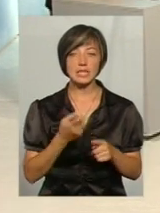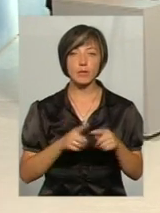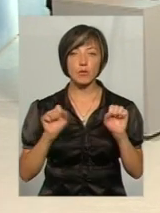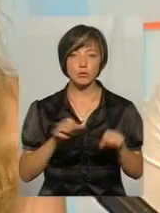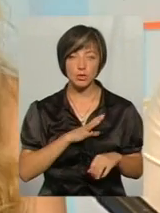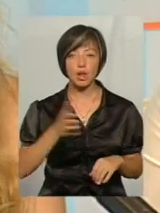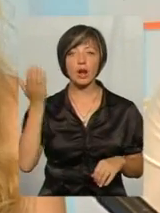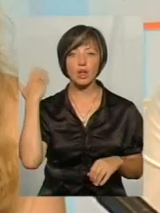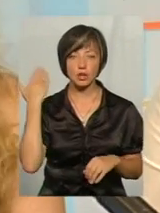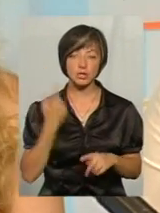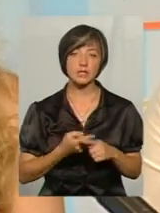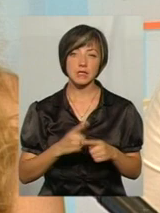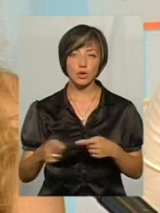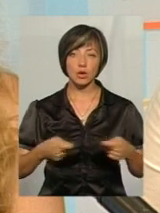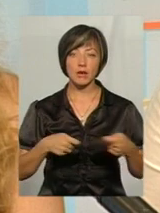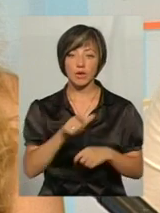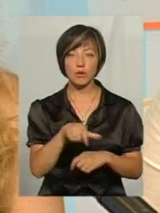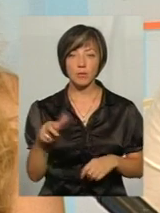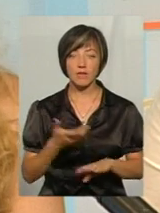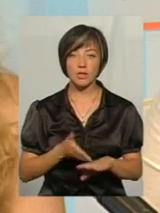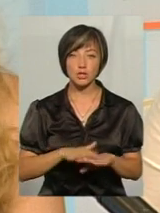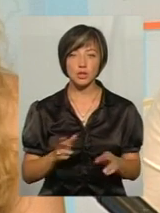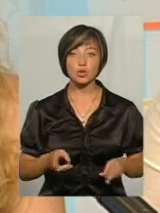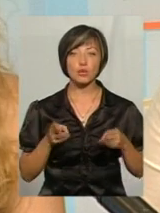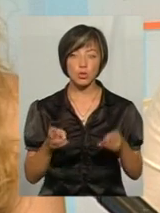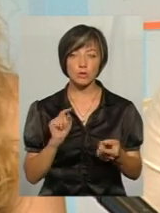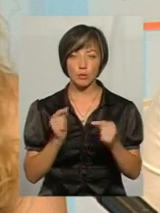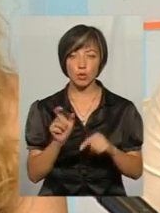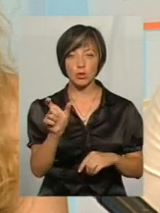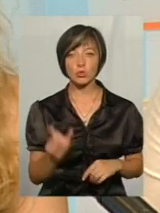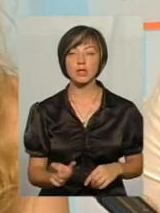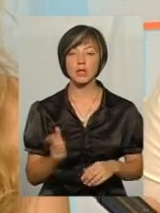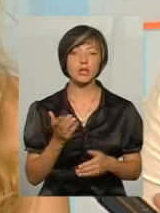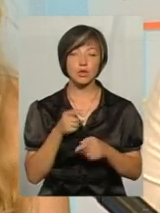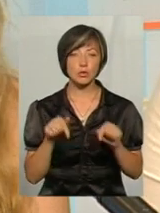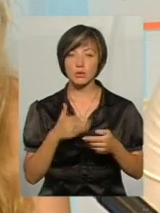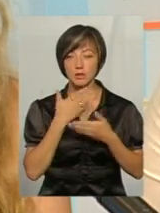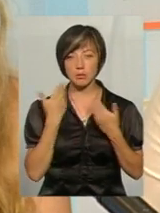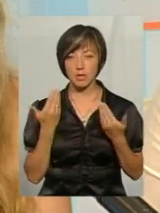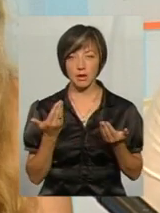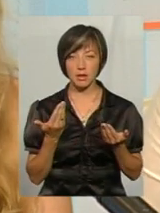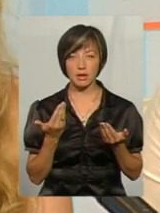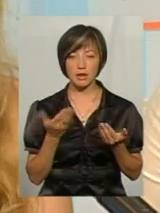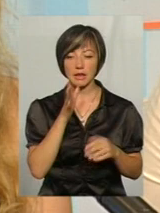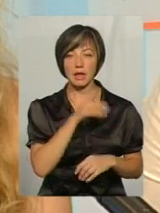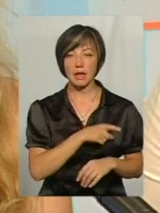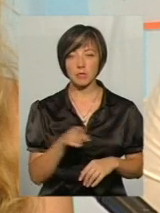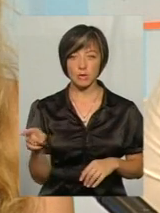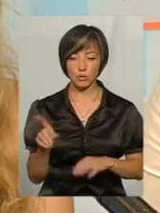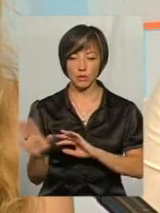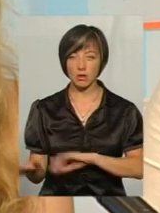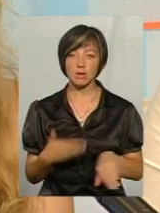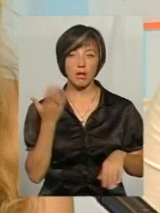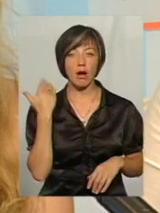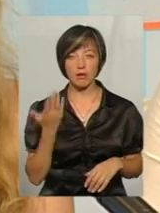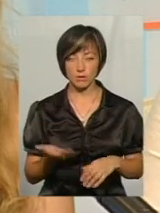бути і раніше. Це торгівля людьми – важкий злочин проти людини, і тут немає терміну